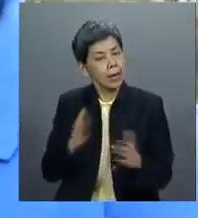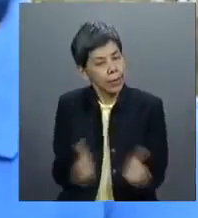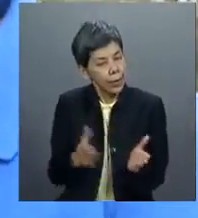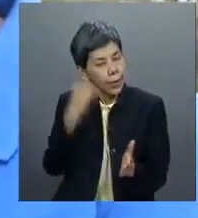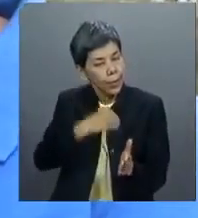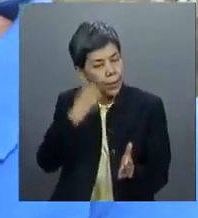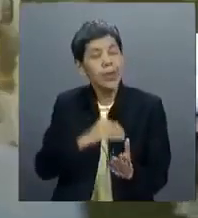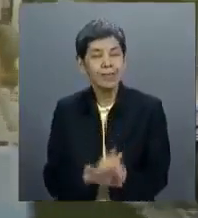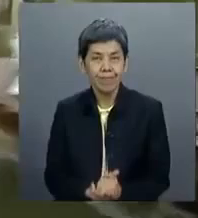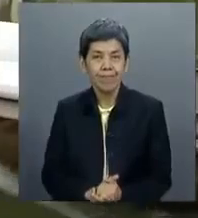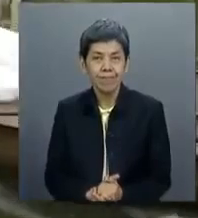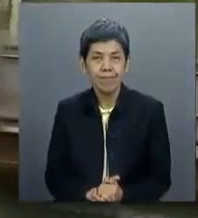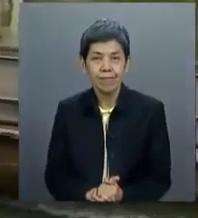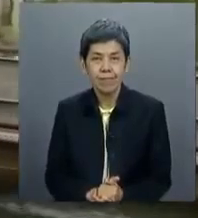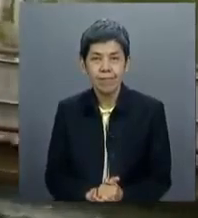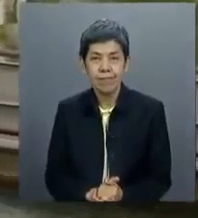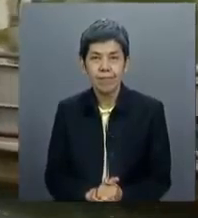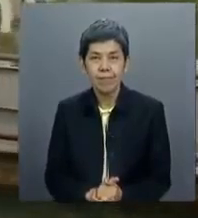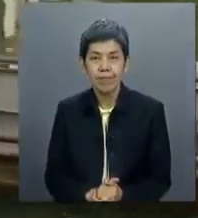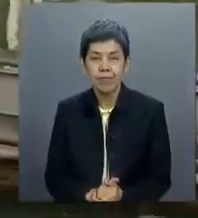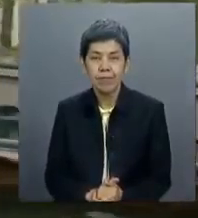ลอดเวลาช่วงนี